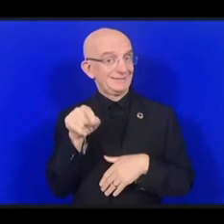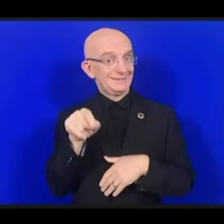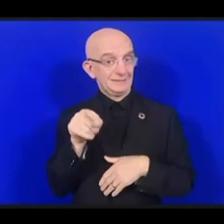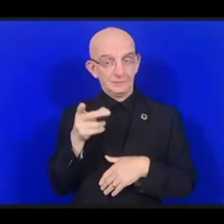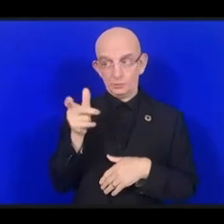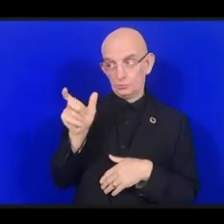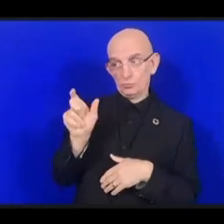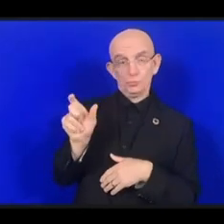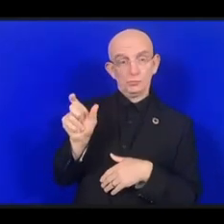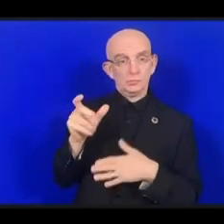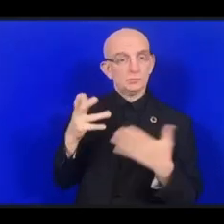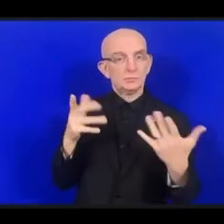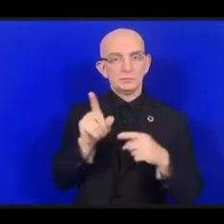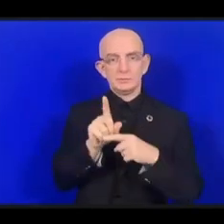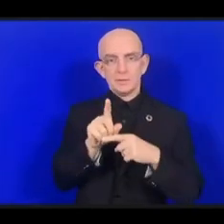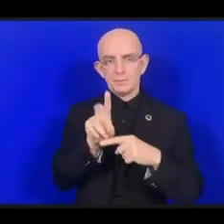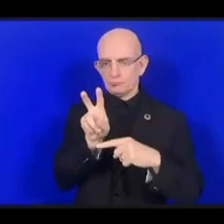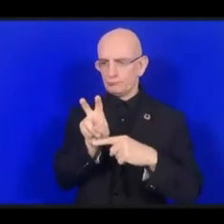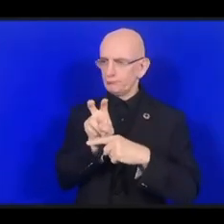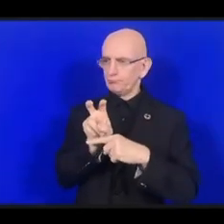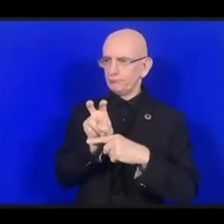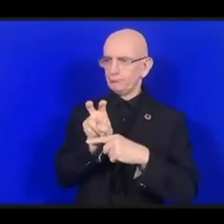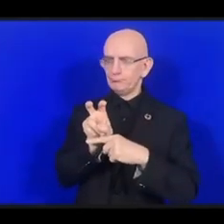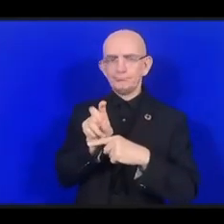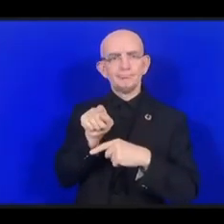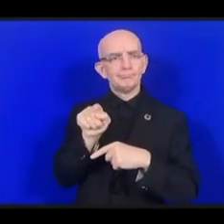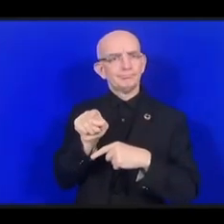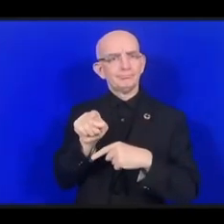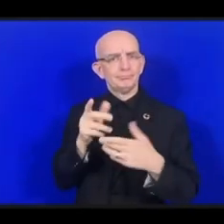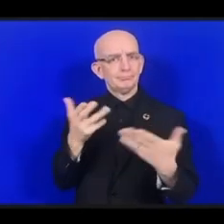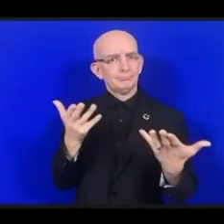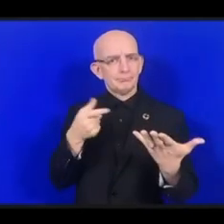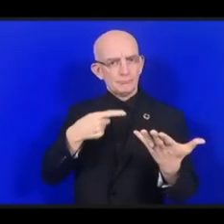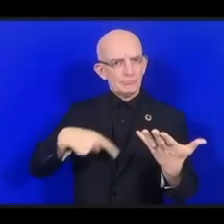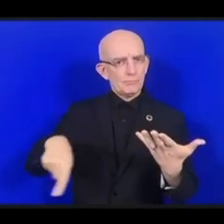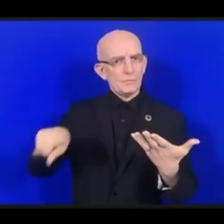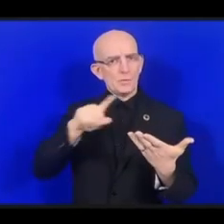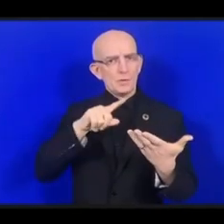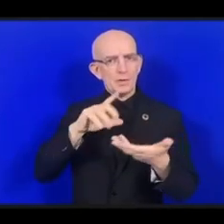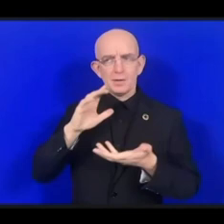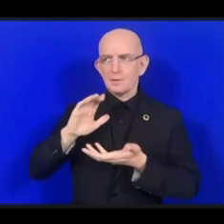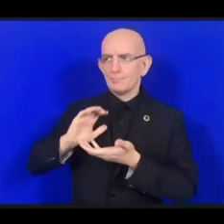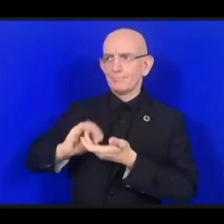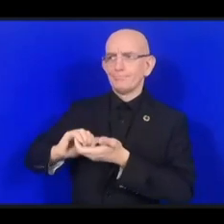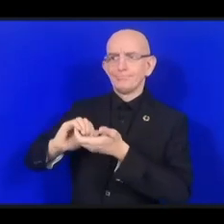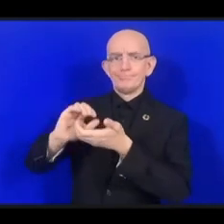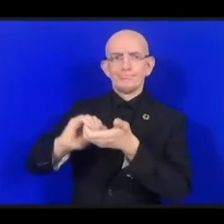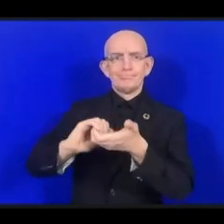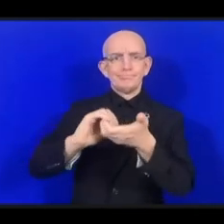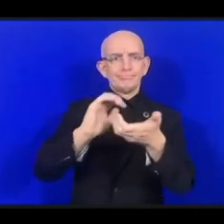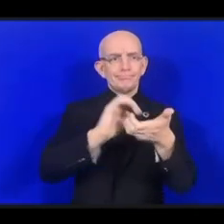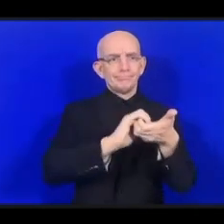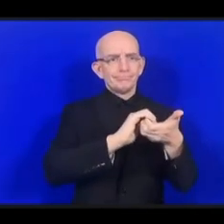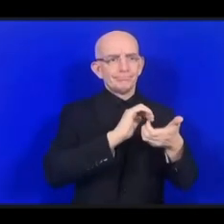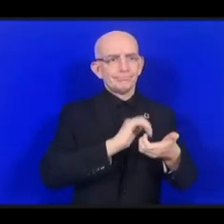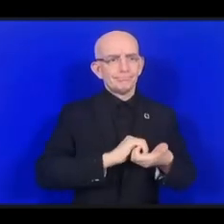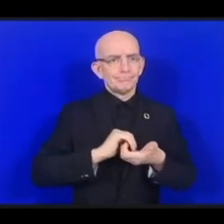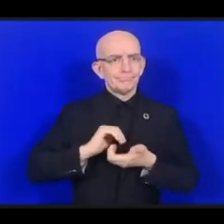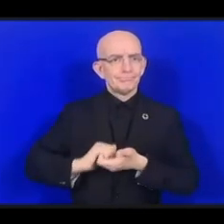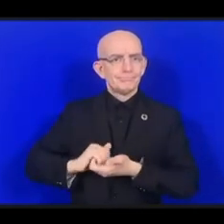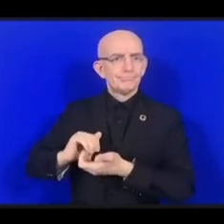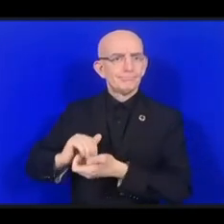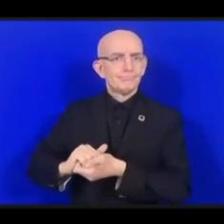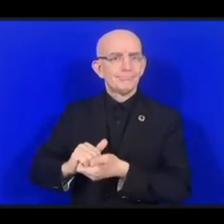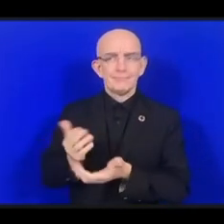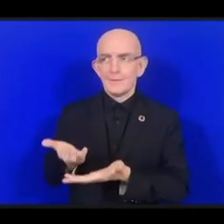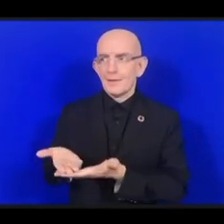呢，携手同心，守望相助。那根据当时有一家企业做的一项专门的